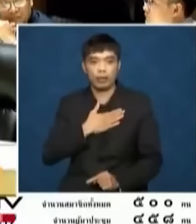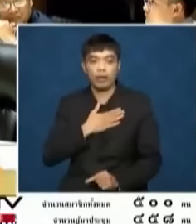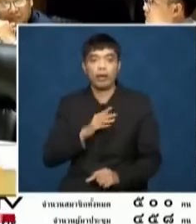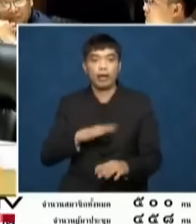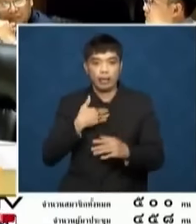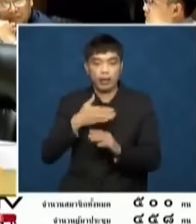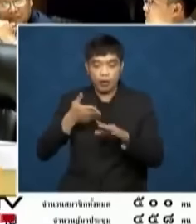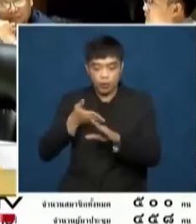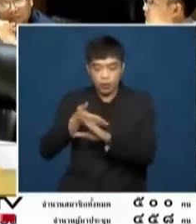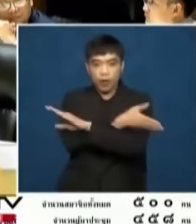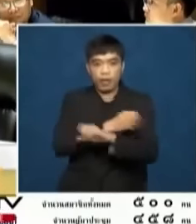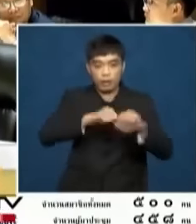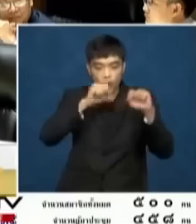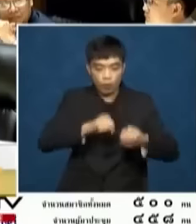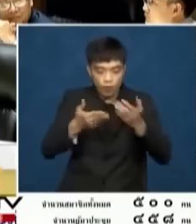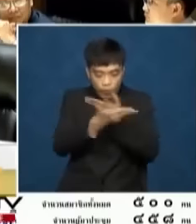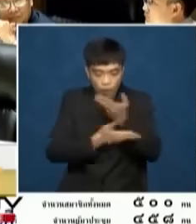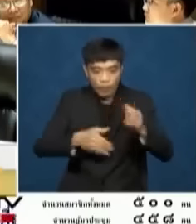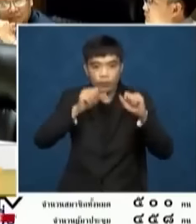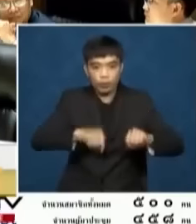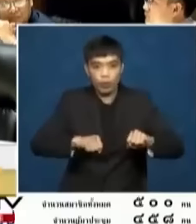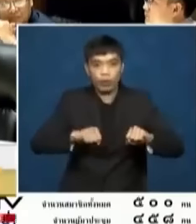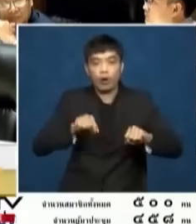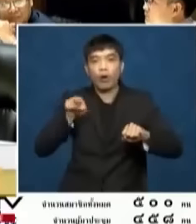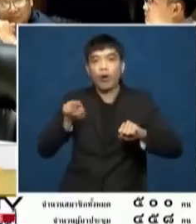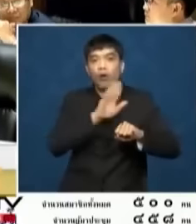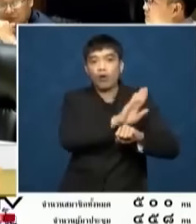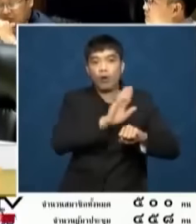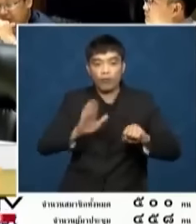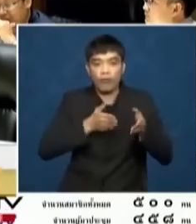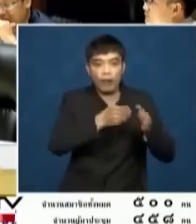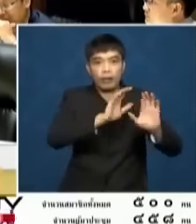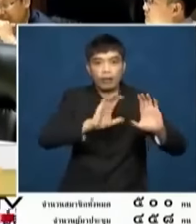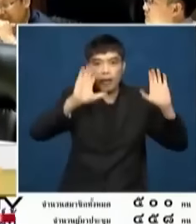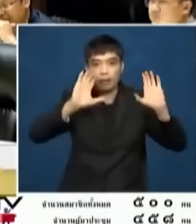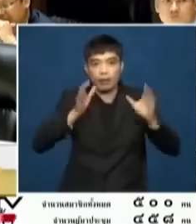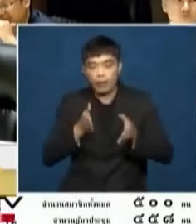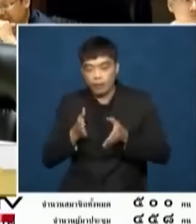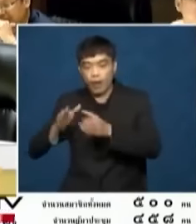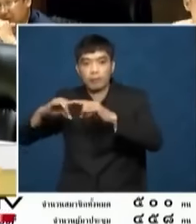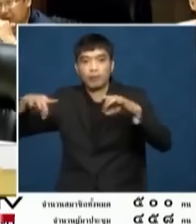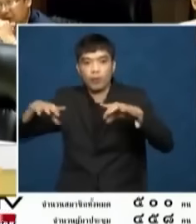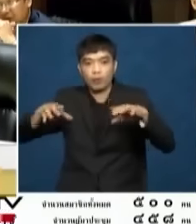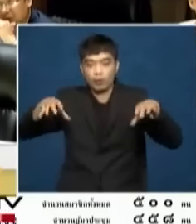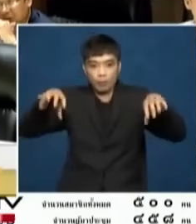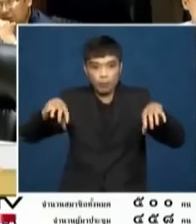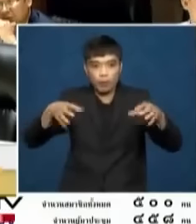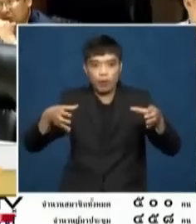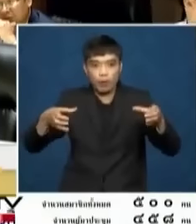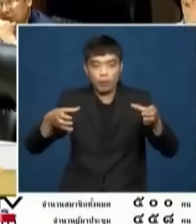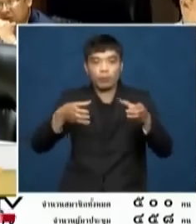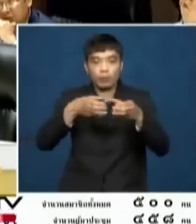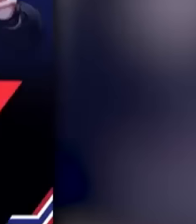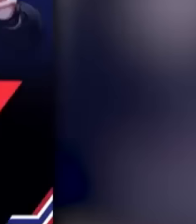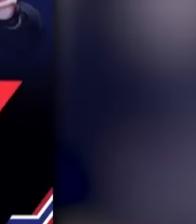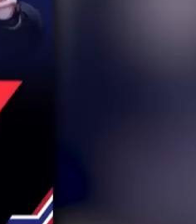เออซึ่งในระหว่างการอภิปรายเนี่ย ไอ้เนี่ยน่าสนใจก็คือพรรครวมไทยสร้างชาติเนี่ยแต่เราก็มีการแสดงความเห็